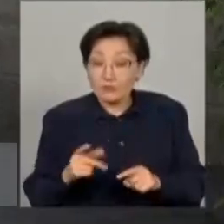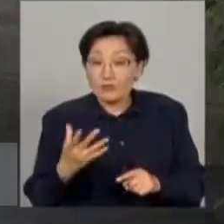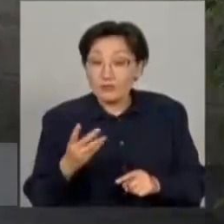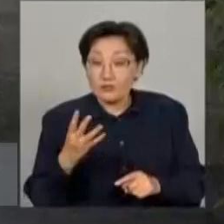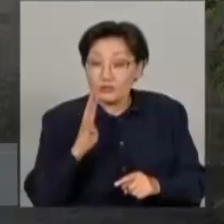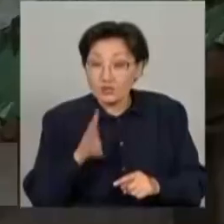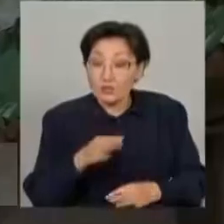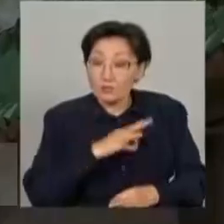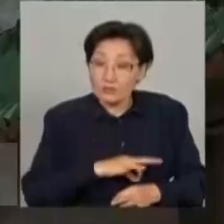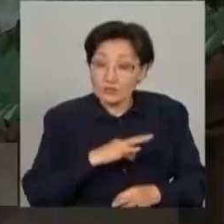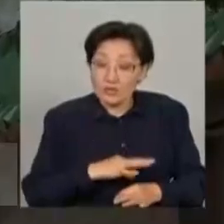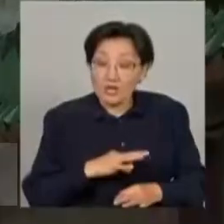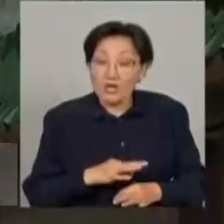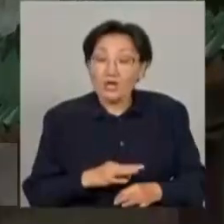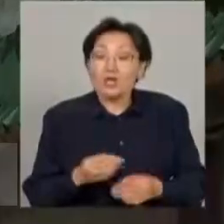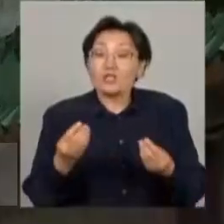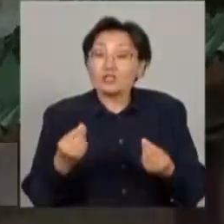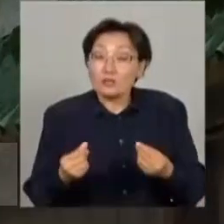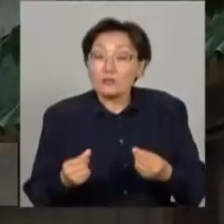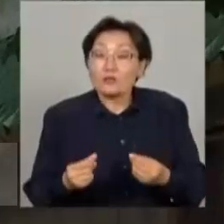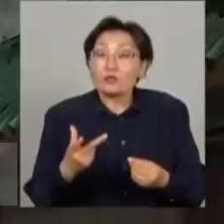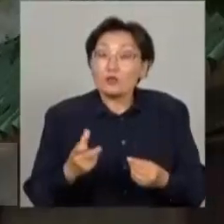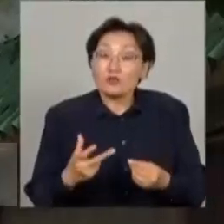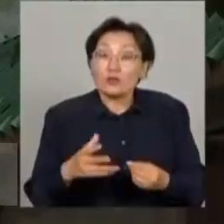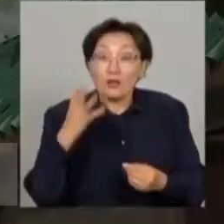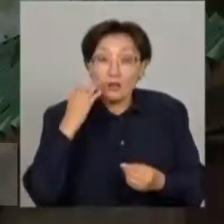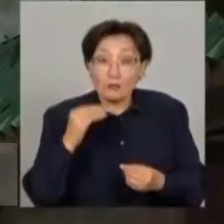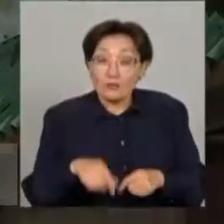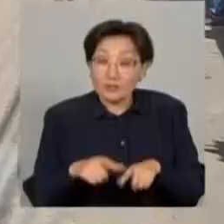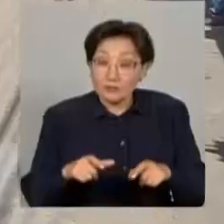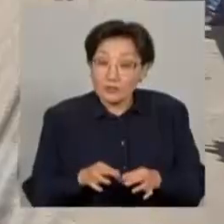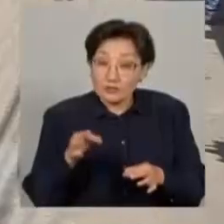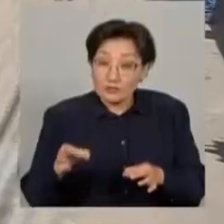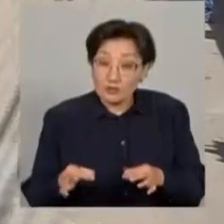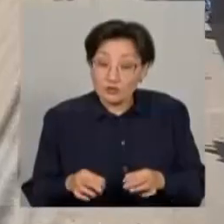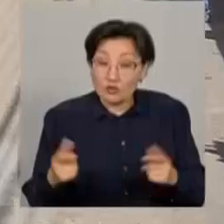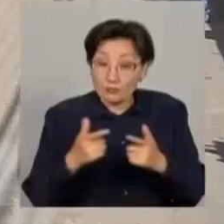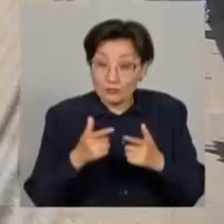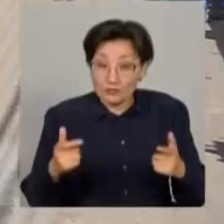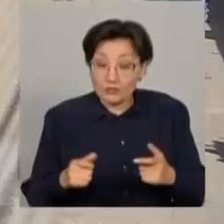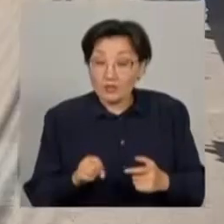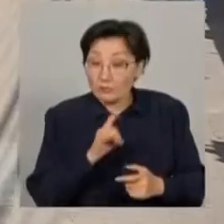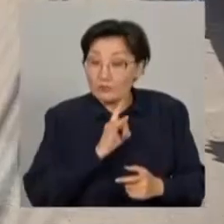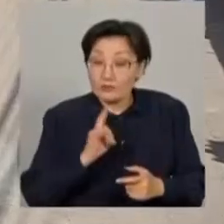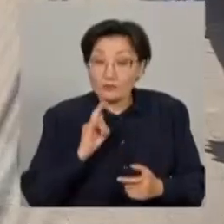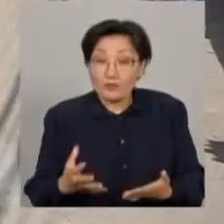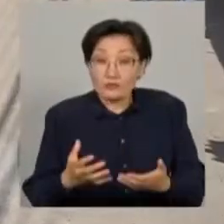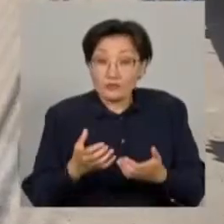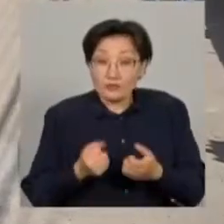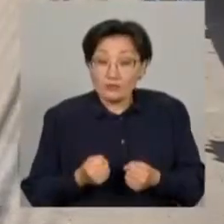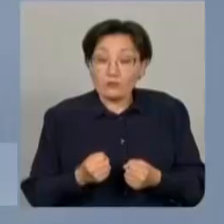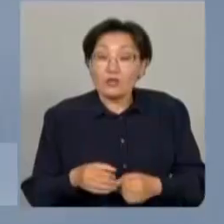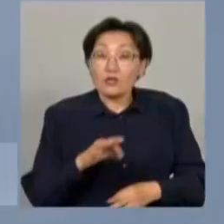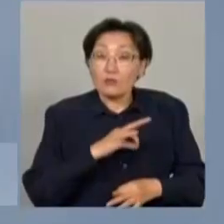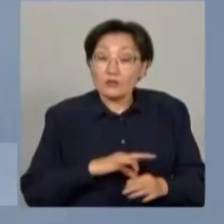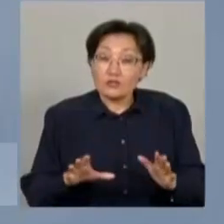4 лет присваивала деньги жителей 3 сел в Алматинской области. В агентстве по финмониторингу сообщили, что она принимала оплату за